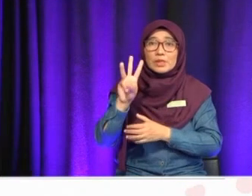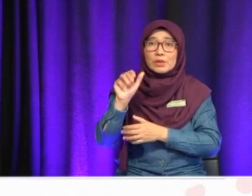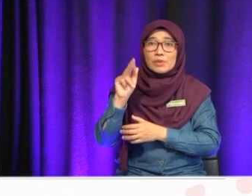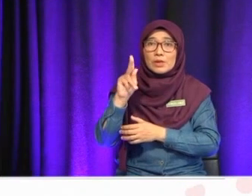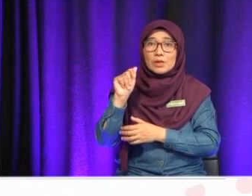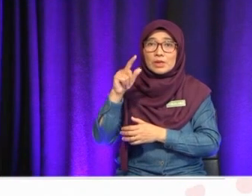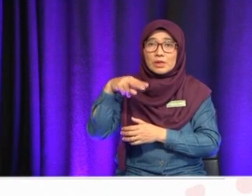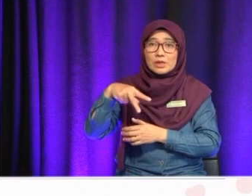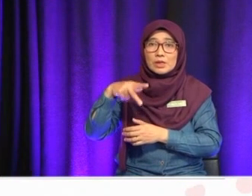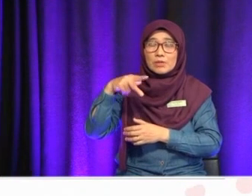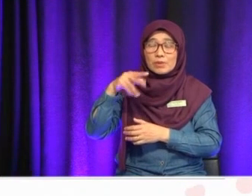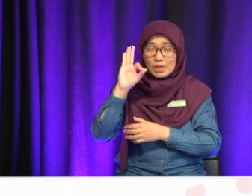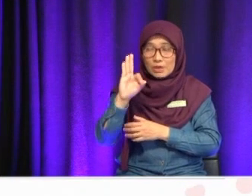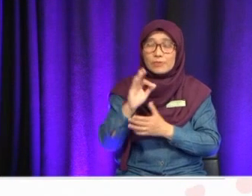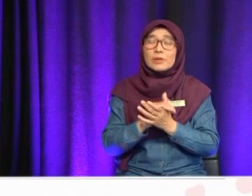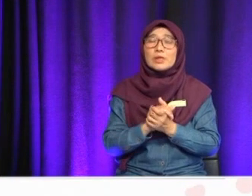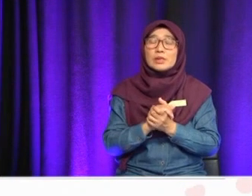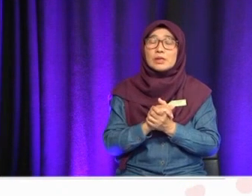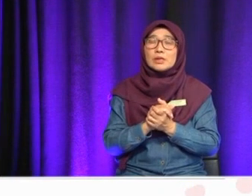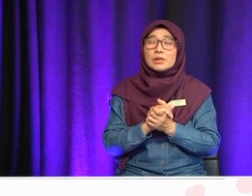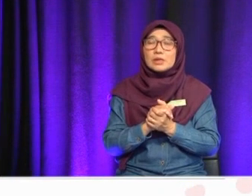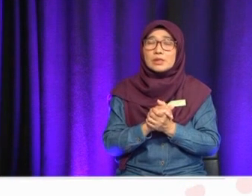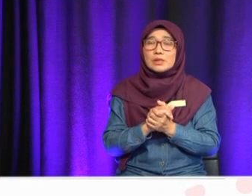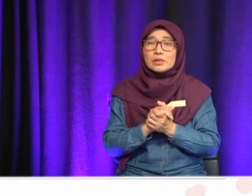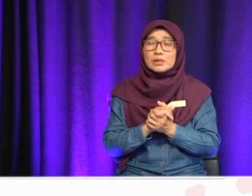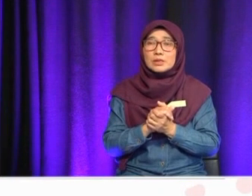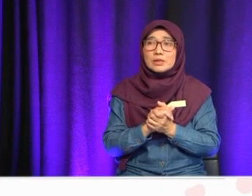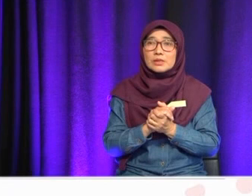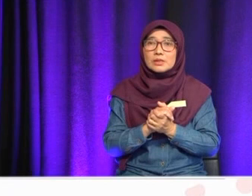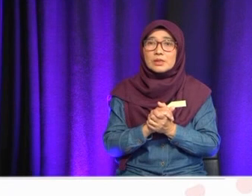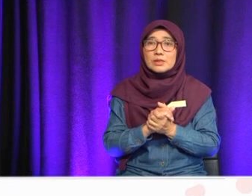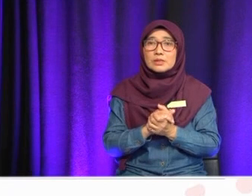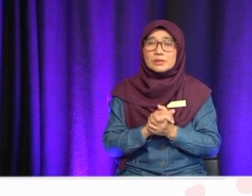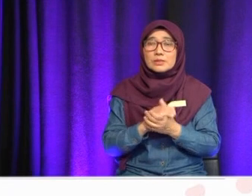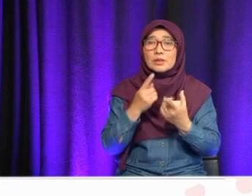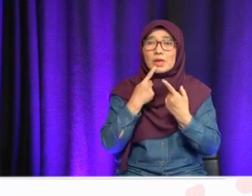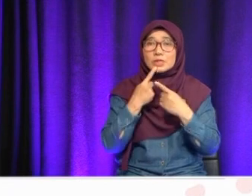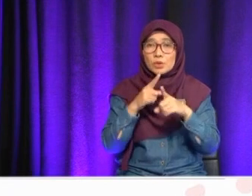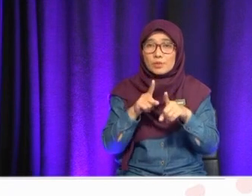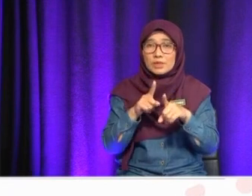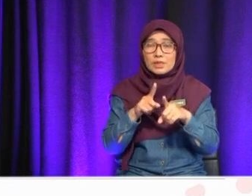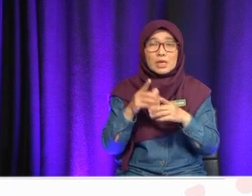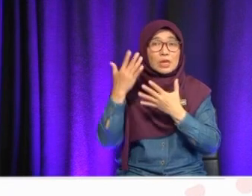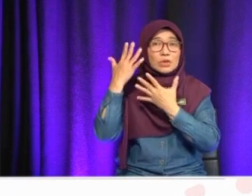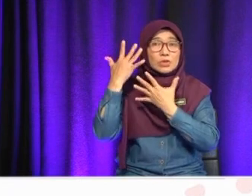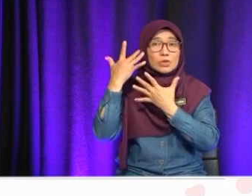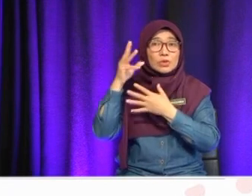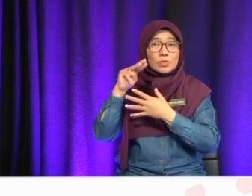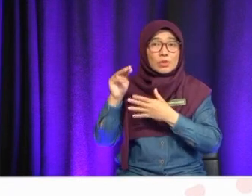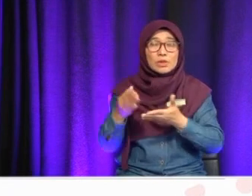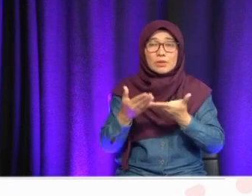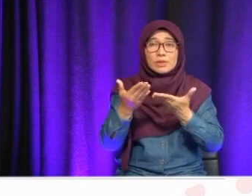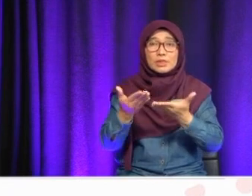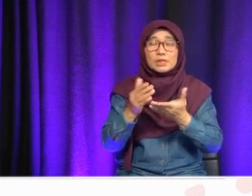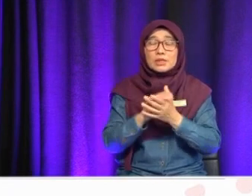ialah seseorang kosong hak miliknya kepada pengguna wakaf daripada mula harta diwakafkan semata-mata kerana